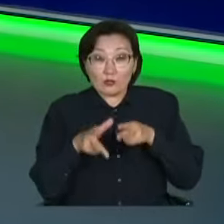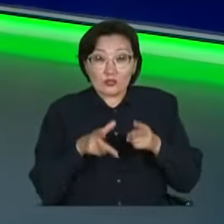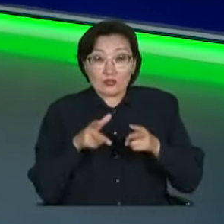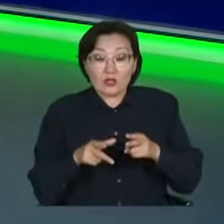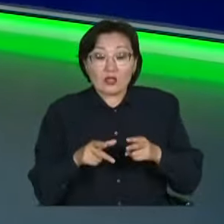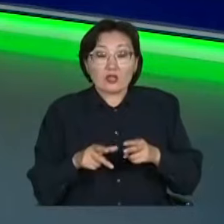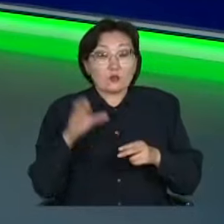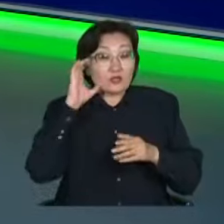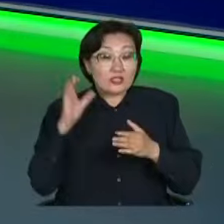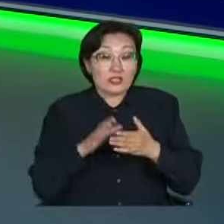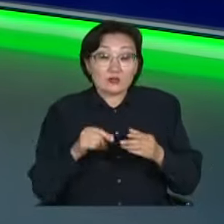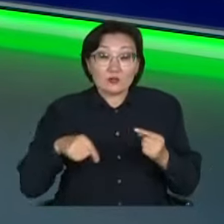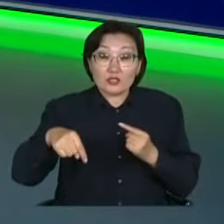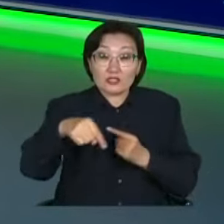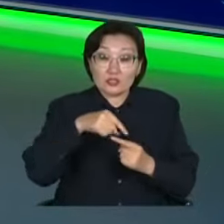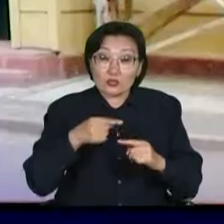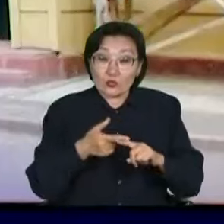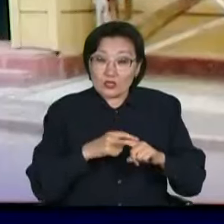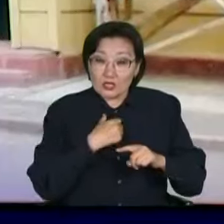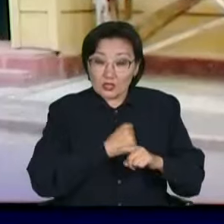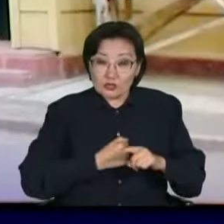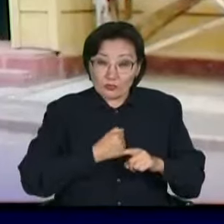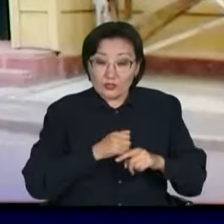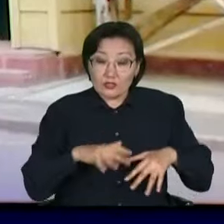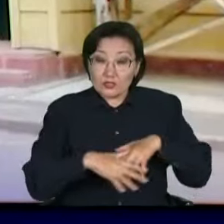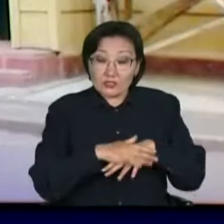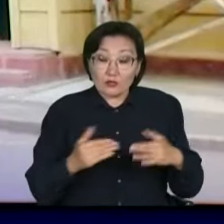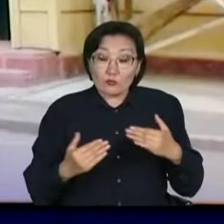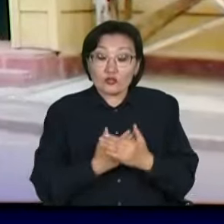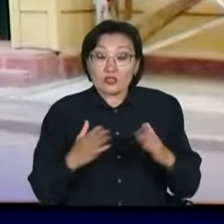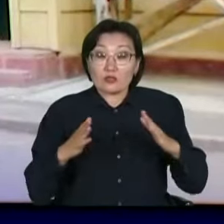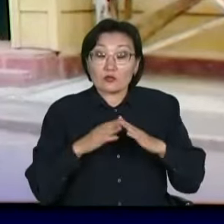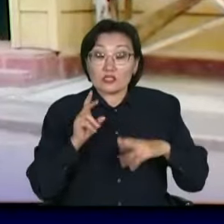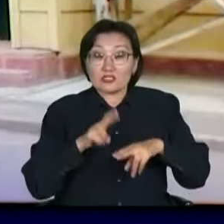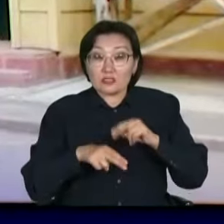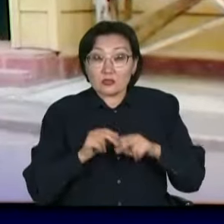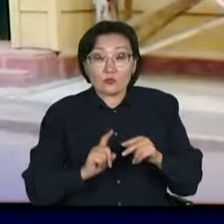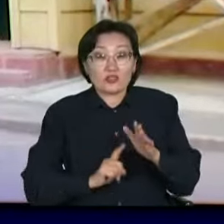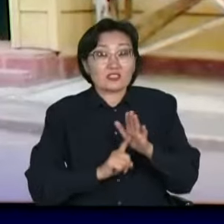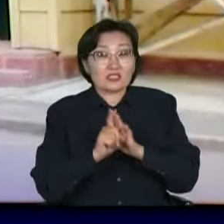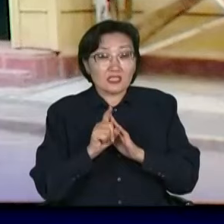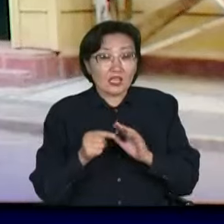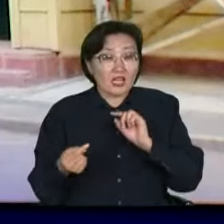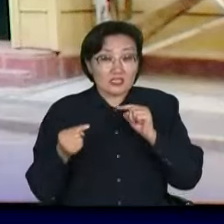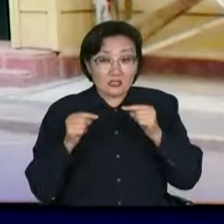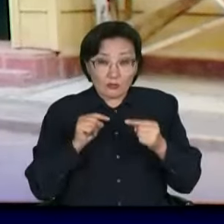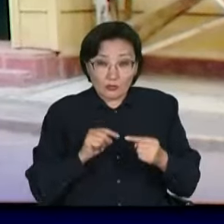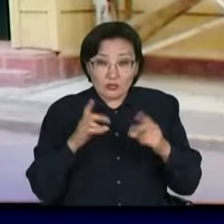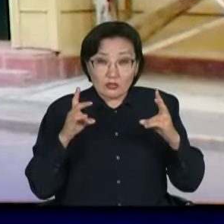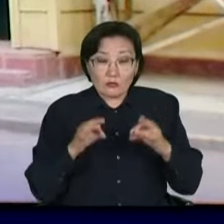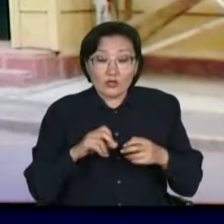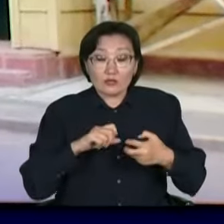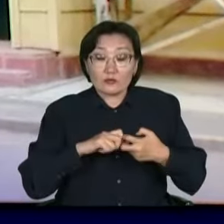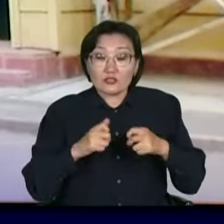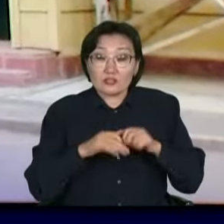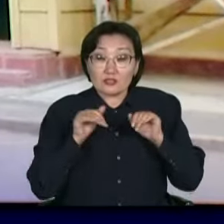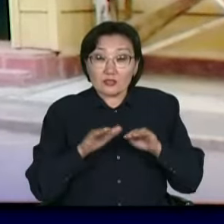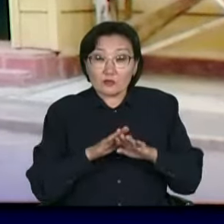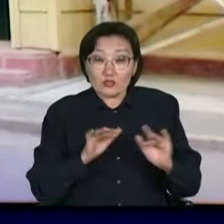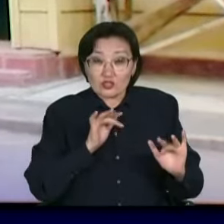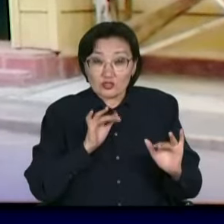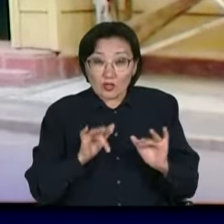құлақ аспаған кәсіпкерге ашулы. Көпшілік жаңа тұрғын үйдің құрылысына әу бастана қарсы болған екен, бірақ түйін тарқамай іс